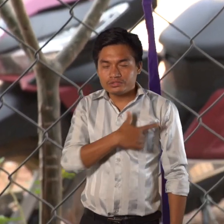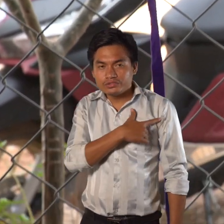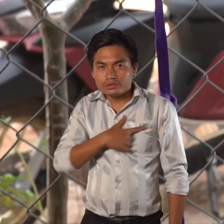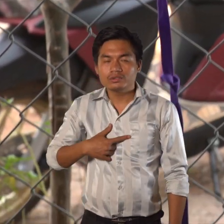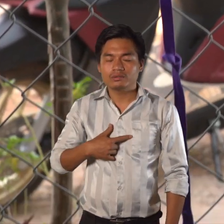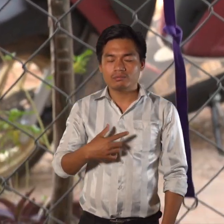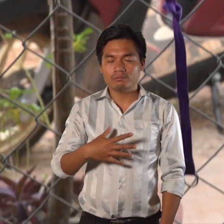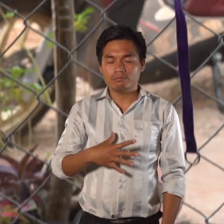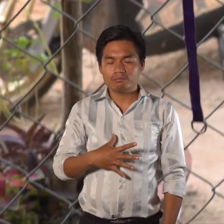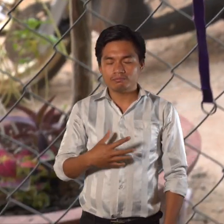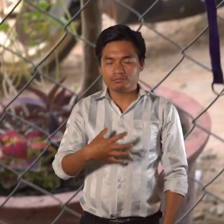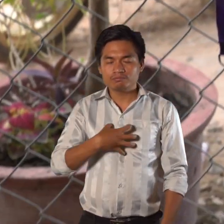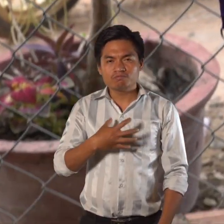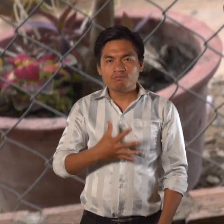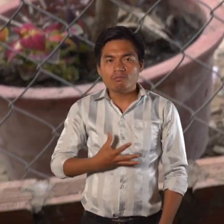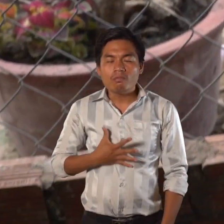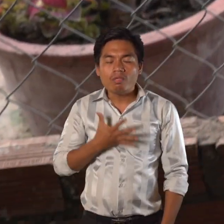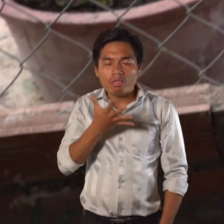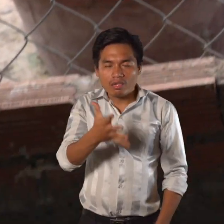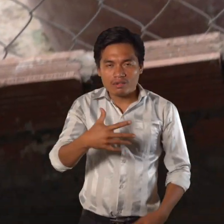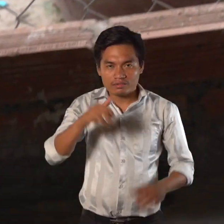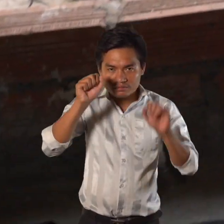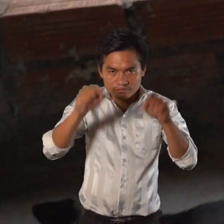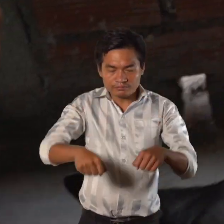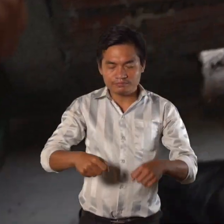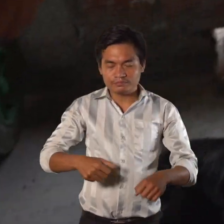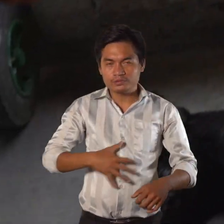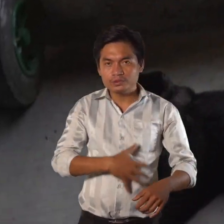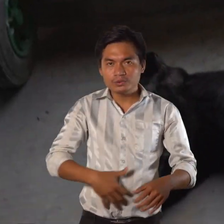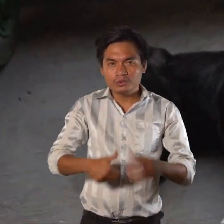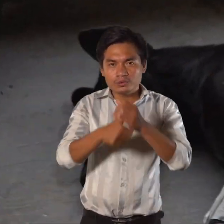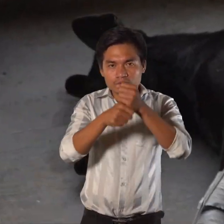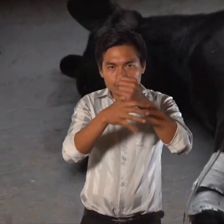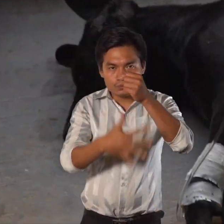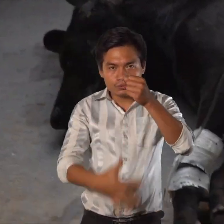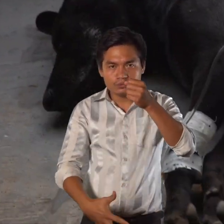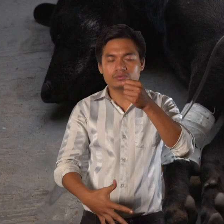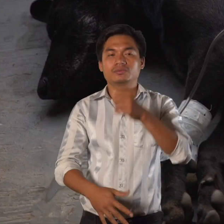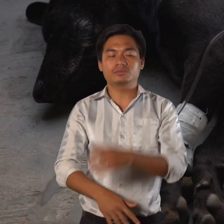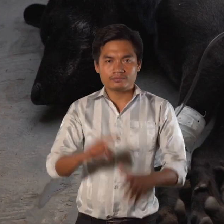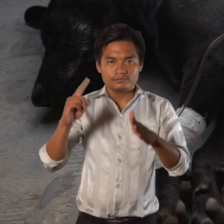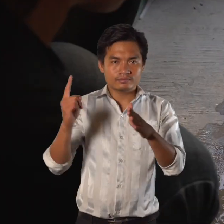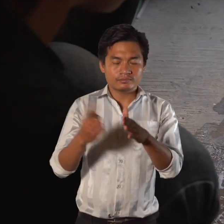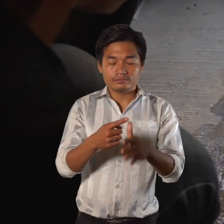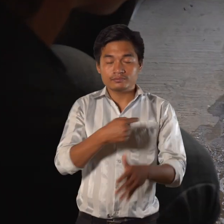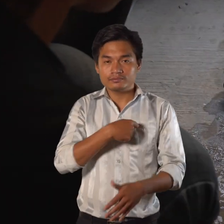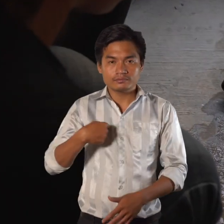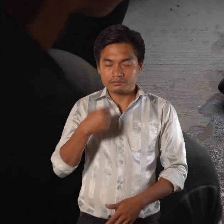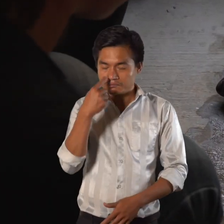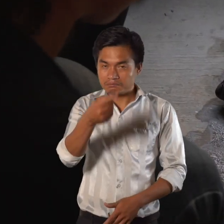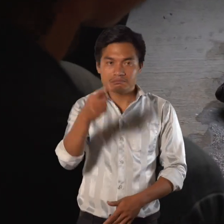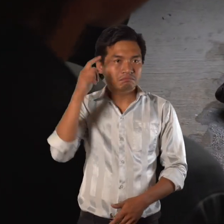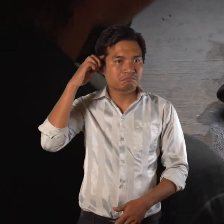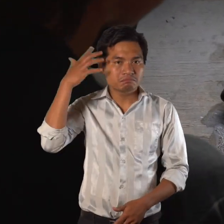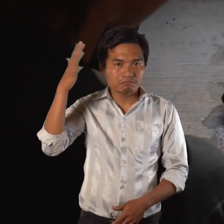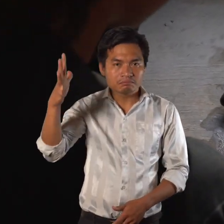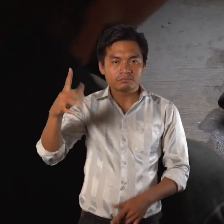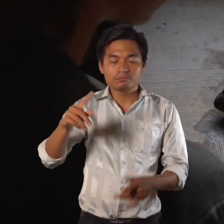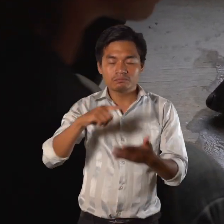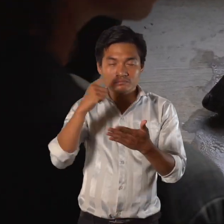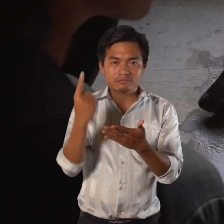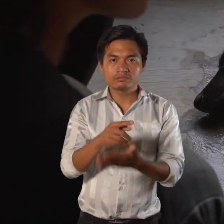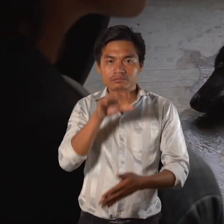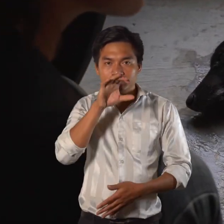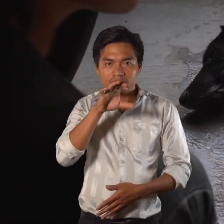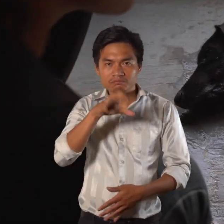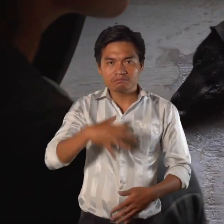ត្មក់ខ្ជិលច្អូសមិនចង់ដើរទៅណាហើយបន្ទាប់ពីក្អួតអាចរាកបន្តទៀតហើយរាកដំបូងគឺយើងមើលអត់ដឹងទេជួនកាល